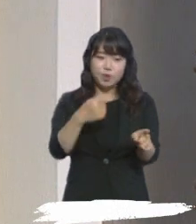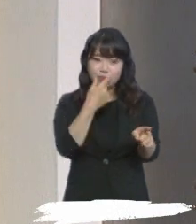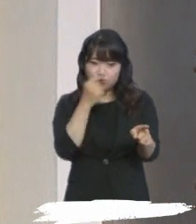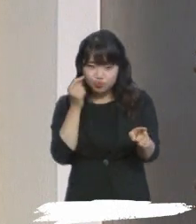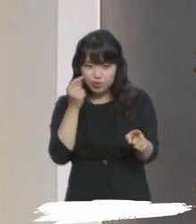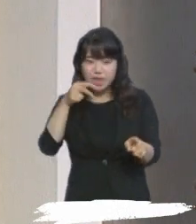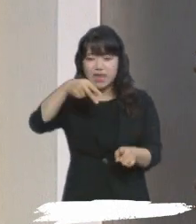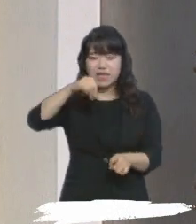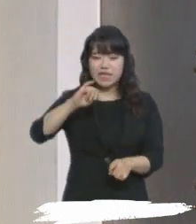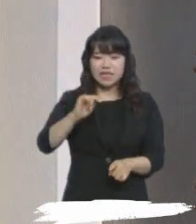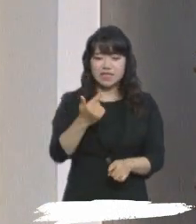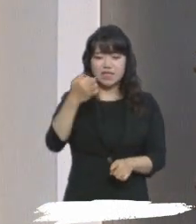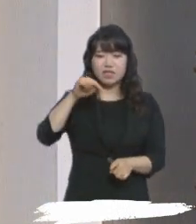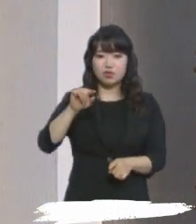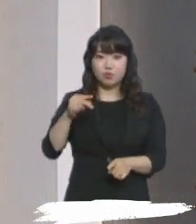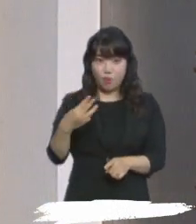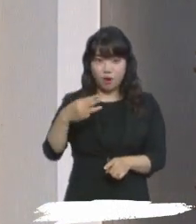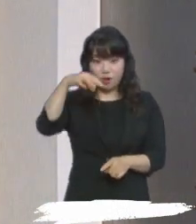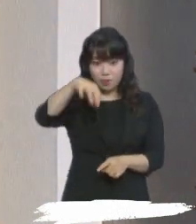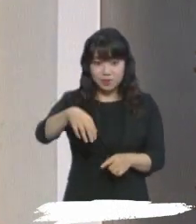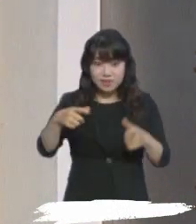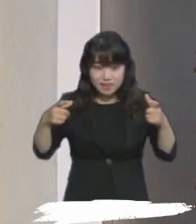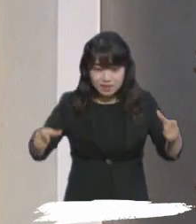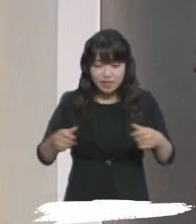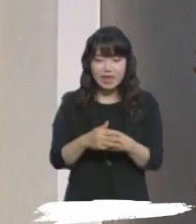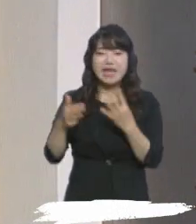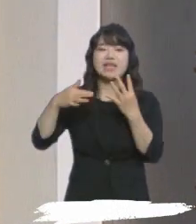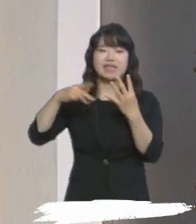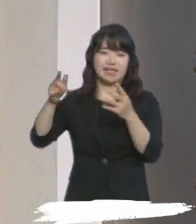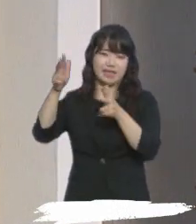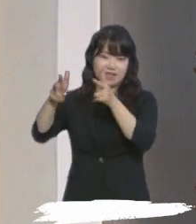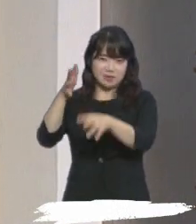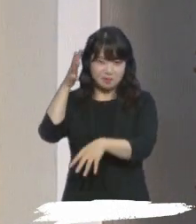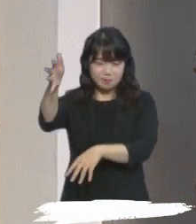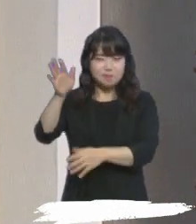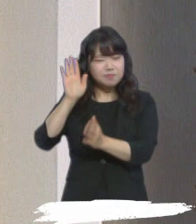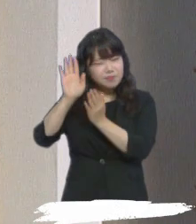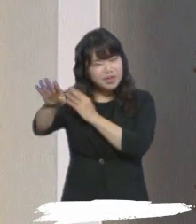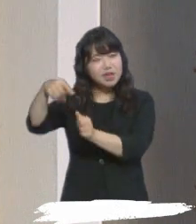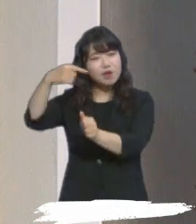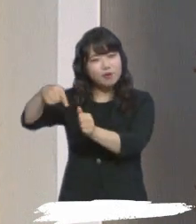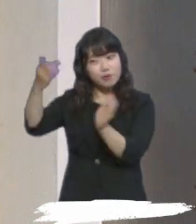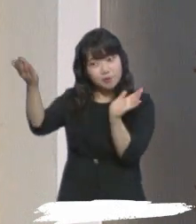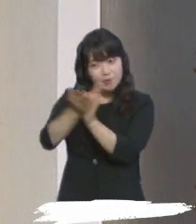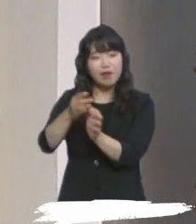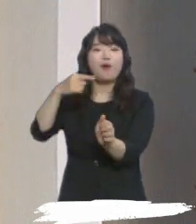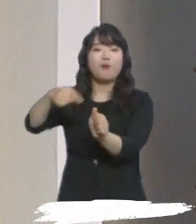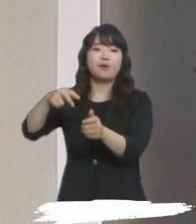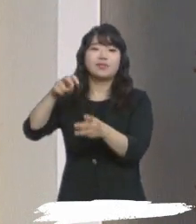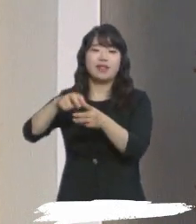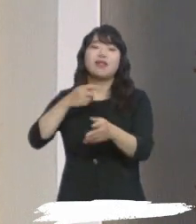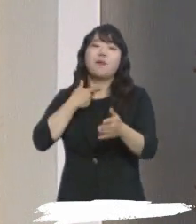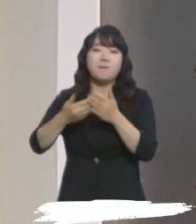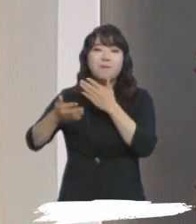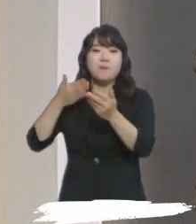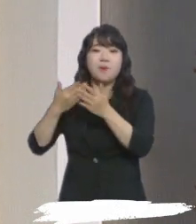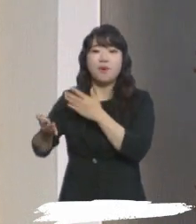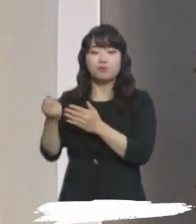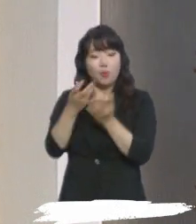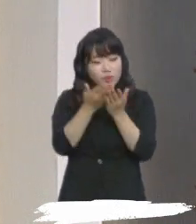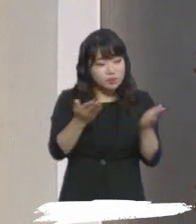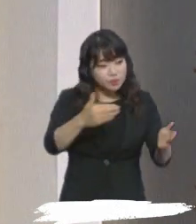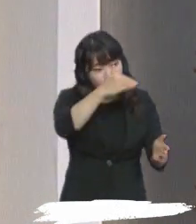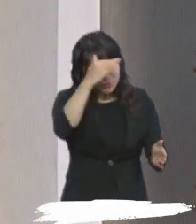신월동 지역의 특성을 반영하여서 4차 산업 관련 미래교육센터를 조성하여서 체험하고